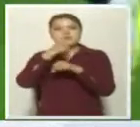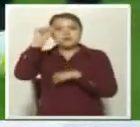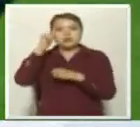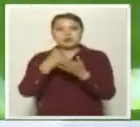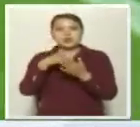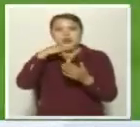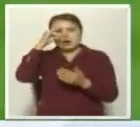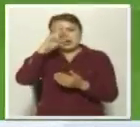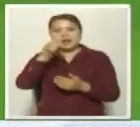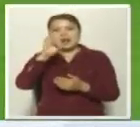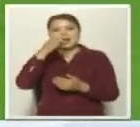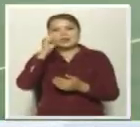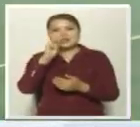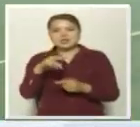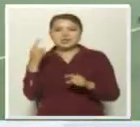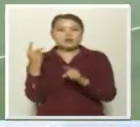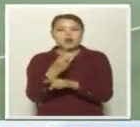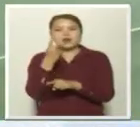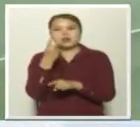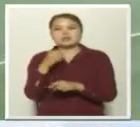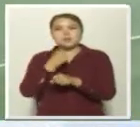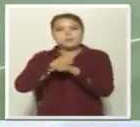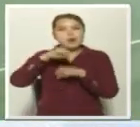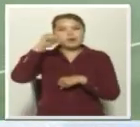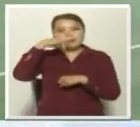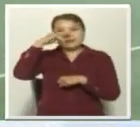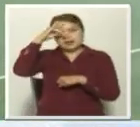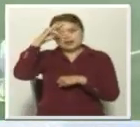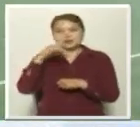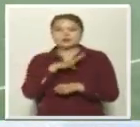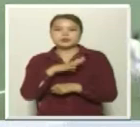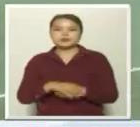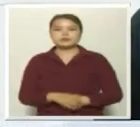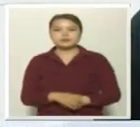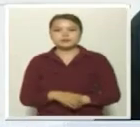в составе «Кайрата» и дважды становился победителем Кубка Казахстана.